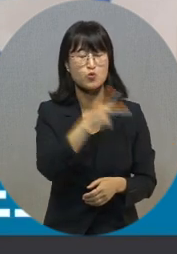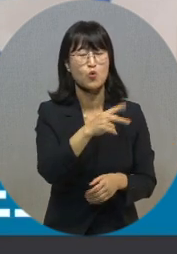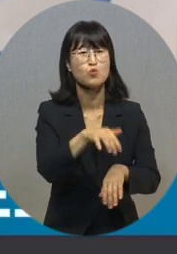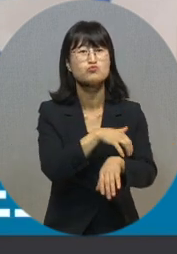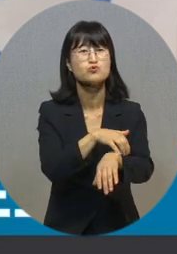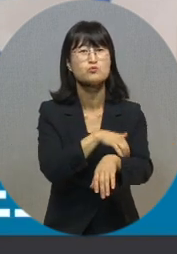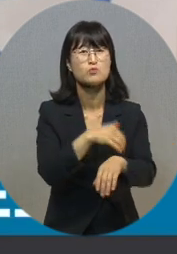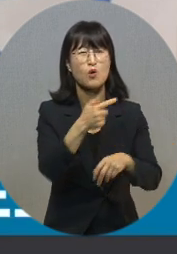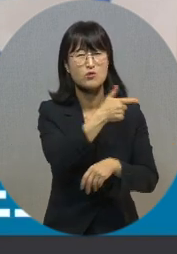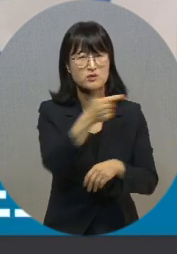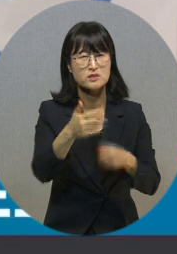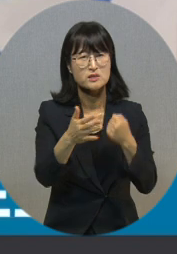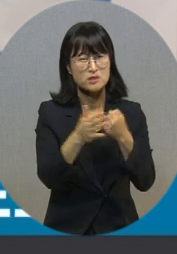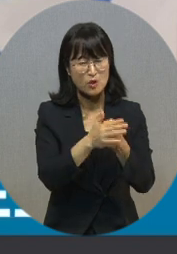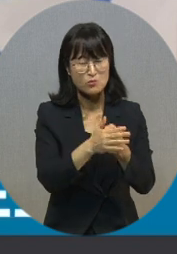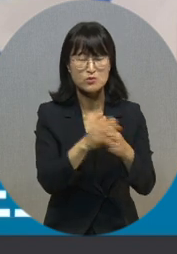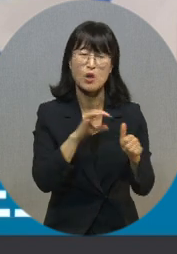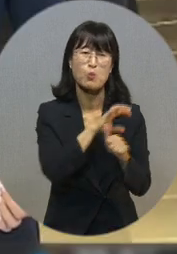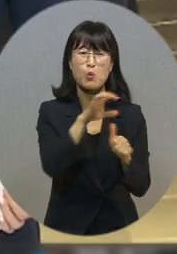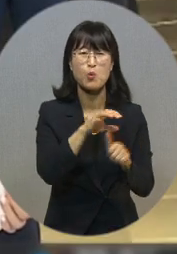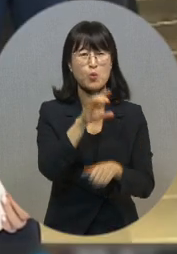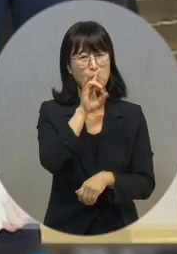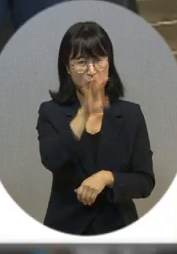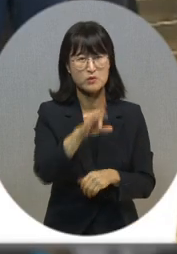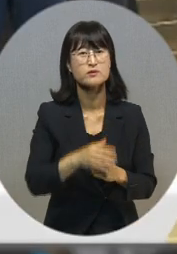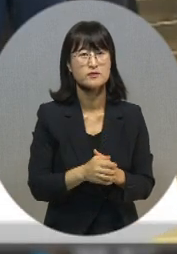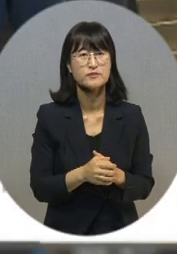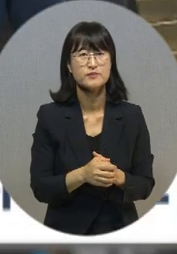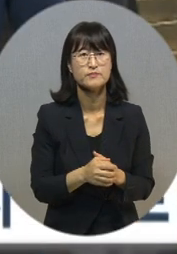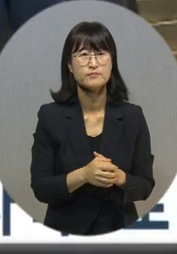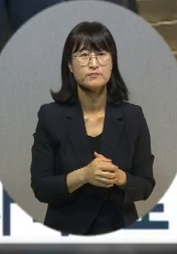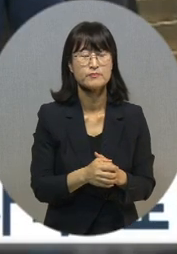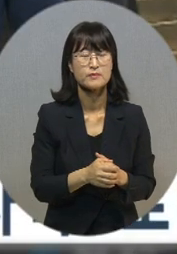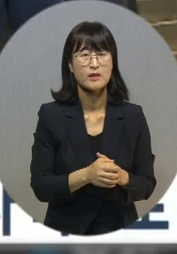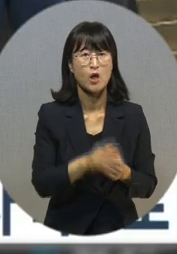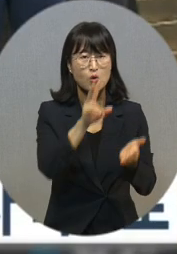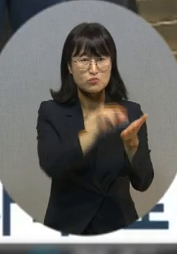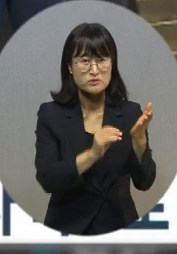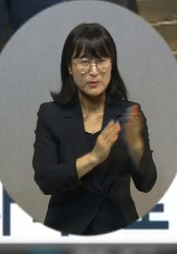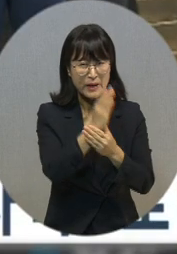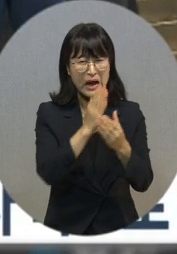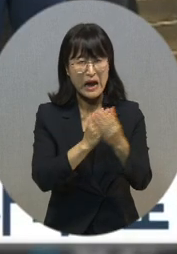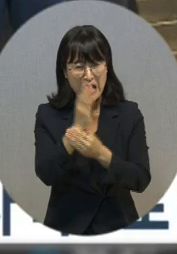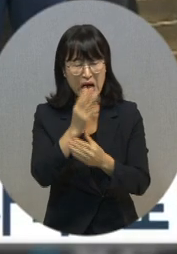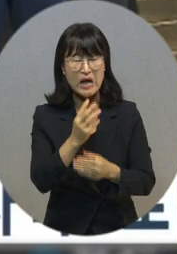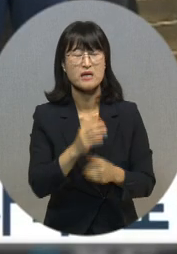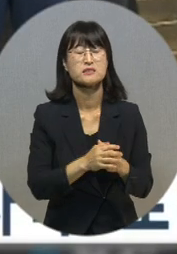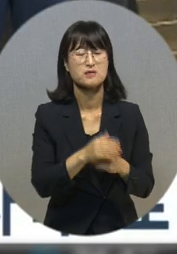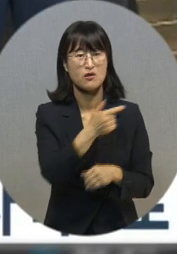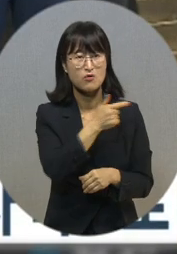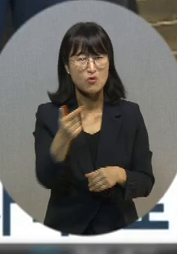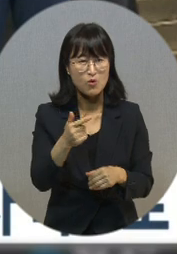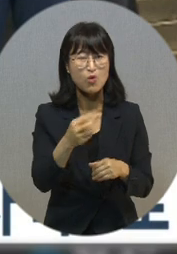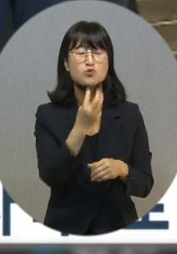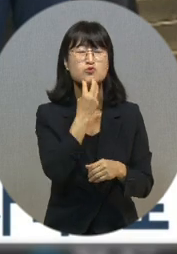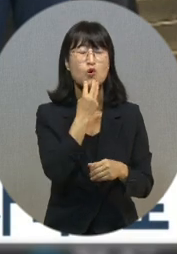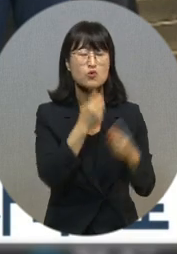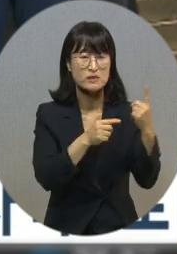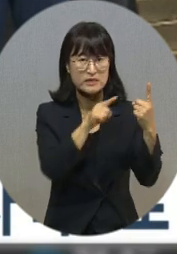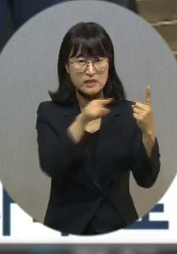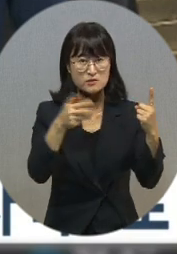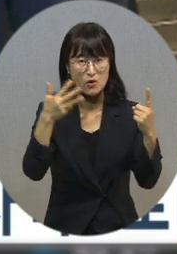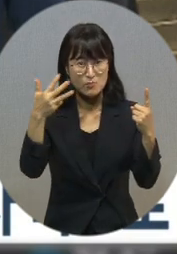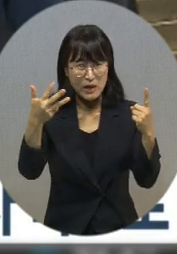약자들의 이동권이 보장되지 못하고 있습니다. 잦은 안전사고로 논란을 빚은 서울 지하철 1에서 8호선 역사 내